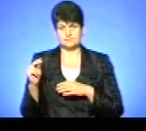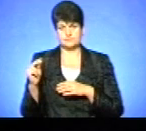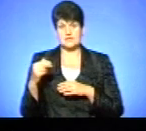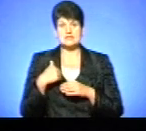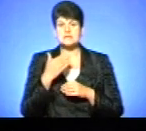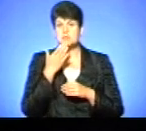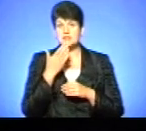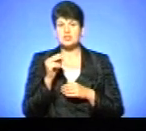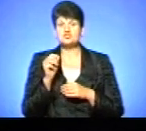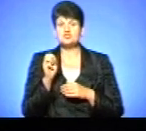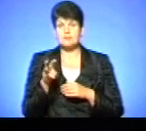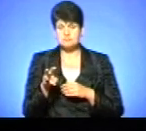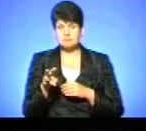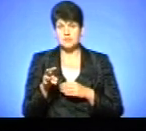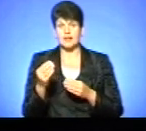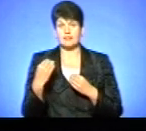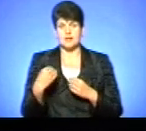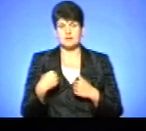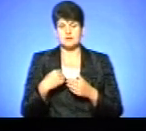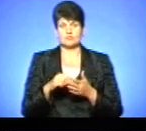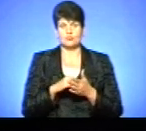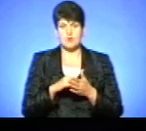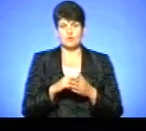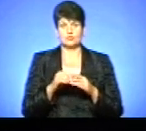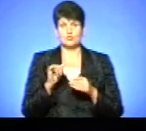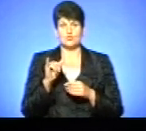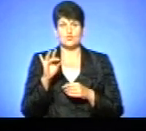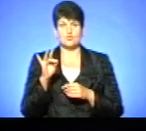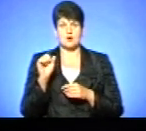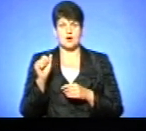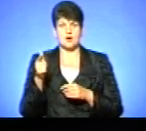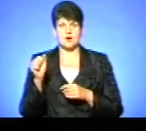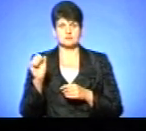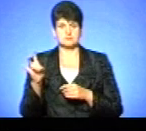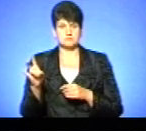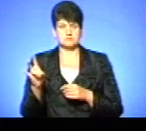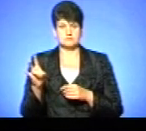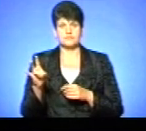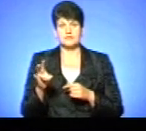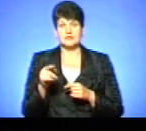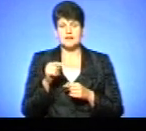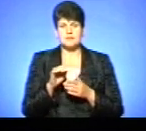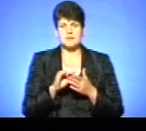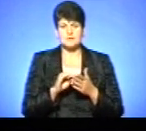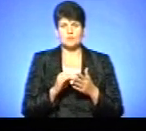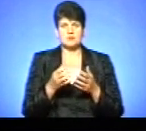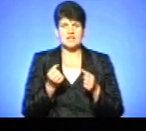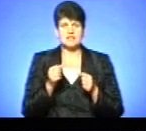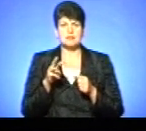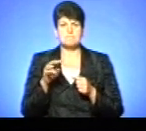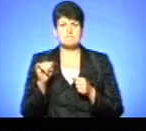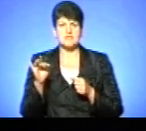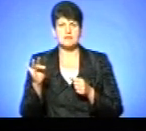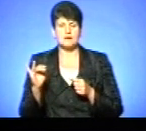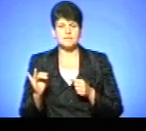запитав, чим, і дали мені бумагу, що будуть кропити ураган. Ну, і там написано прийняти десь якісь міри, ну,